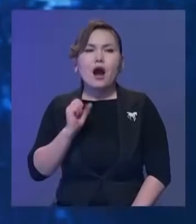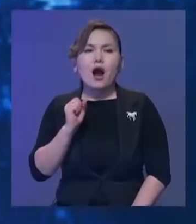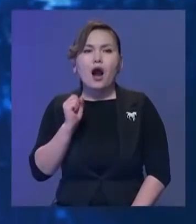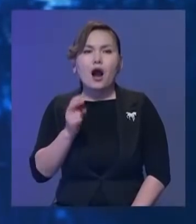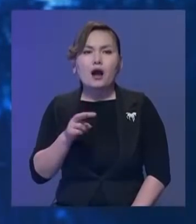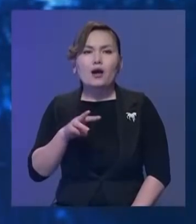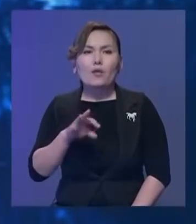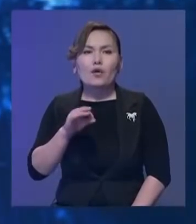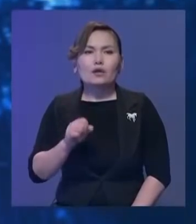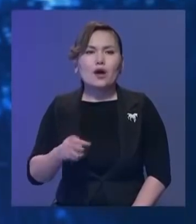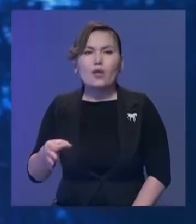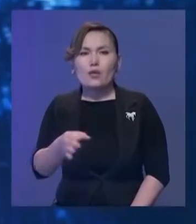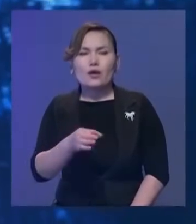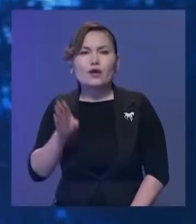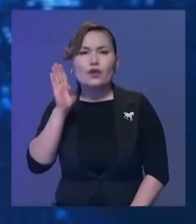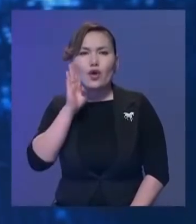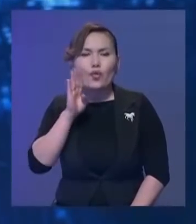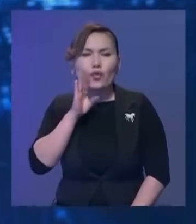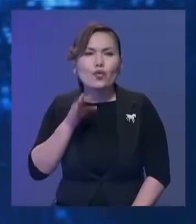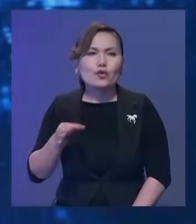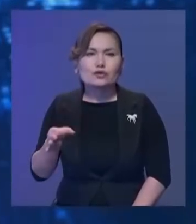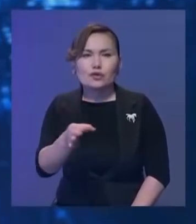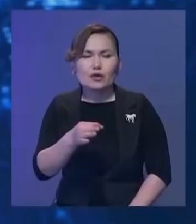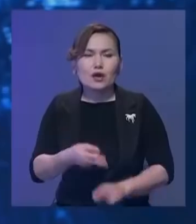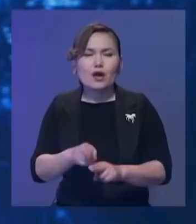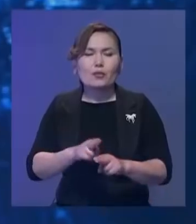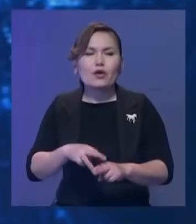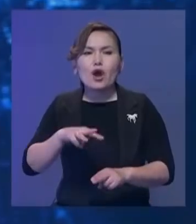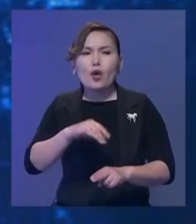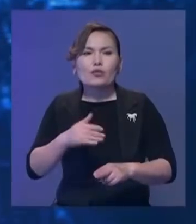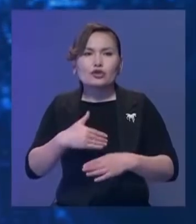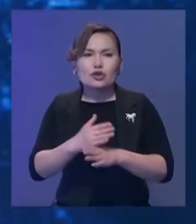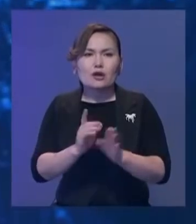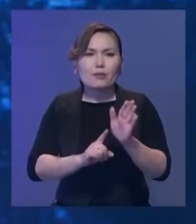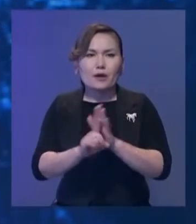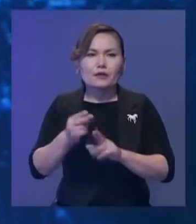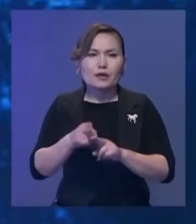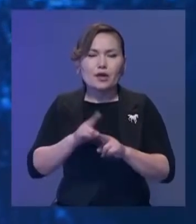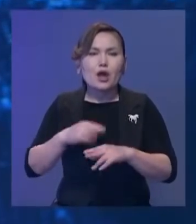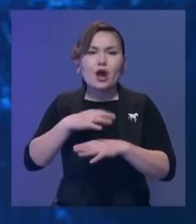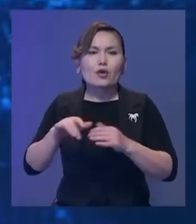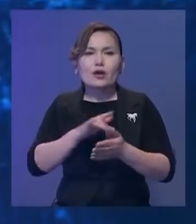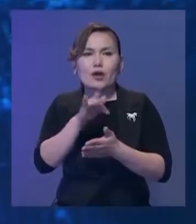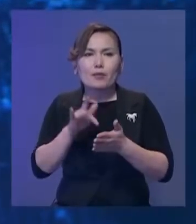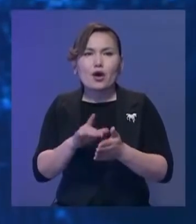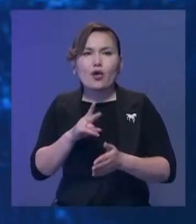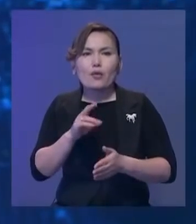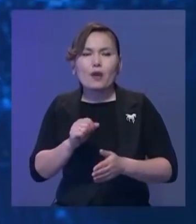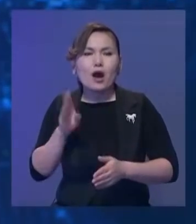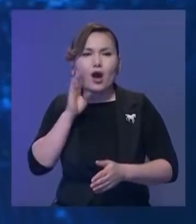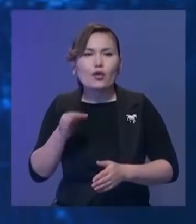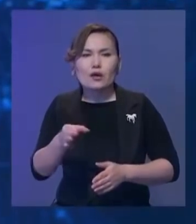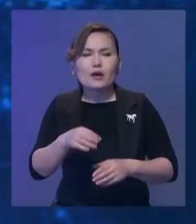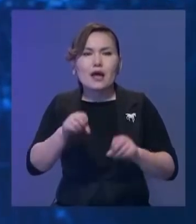Ал Ақмола облысында өзен көлдерде мұз жару жұмыстары басталды. Алғашқылардың бірі болып, Көкшетаудағы Қопа көлінің